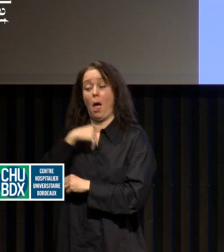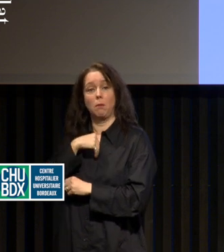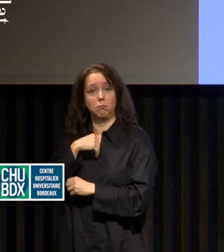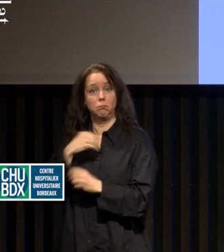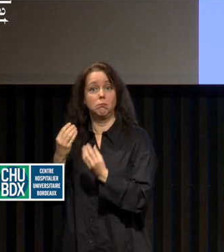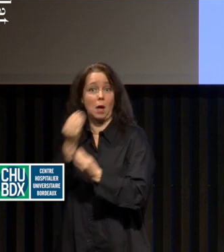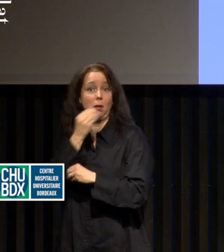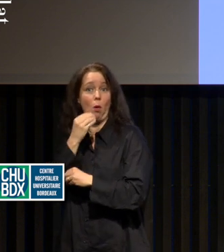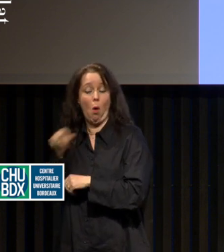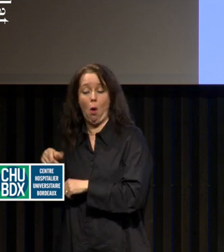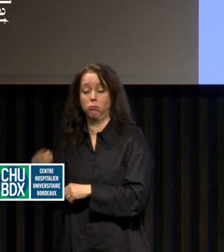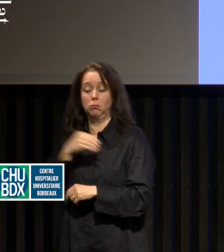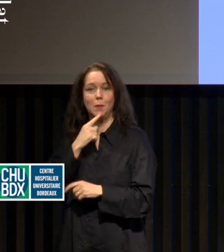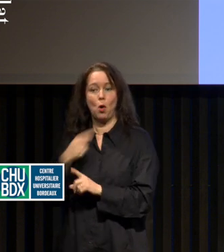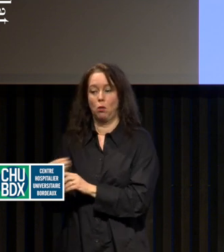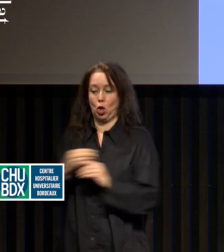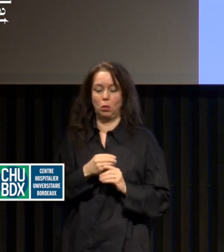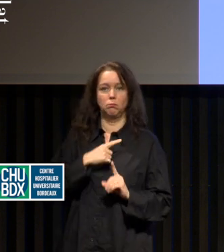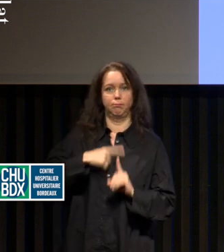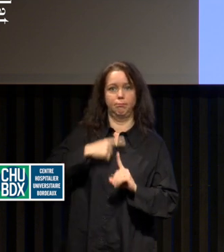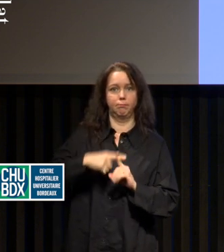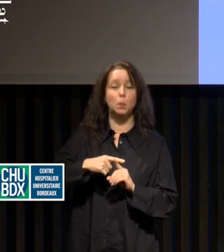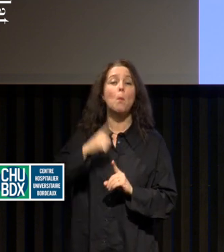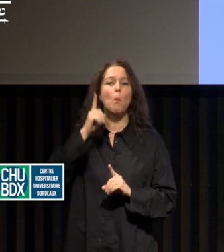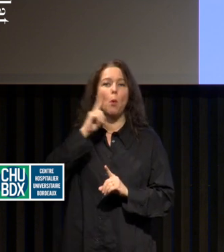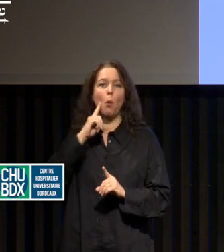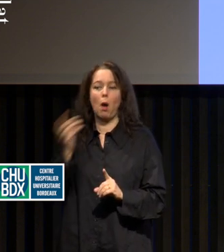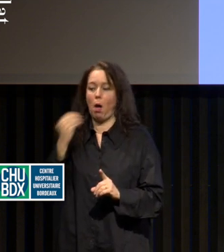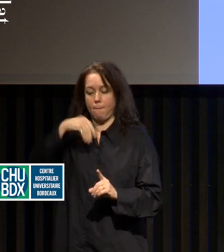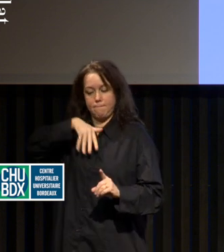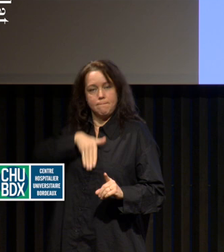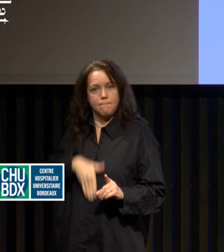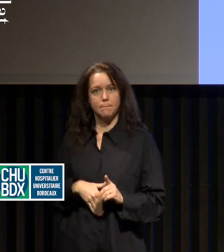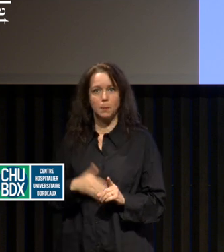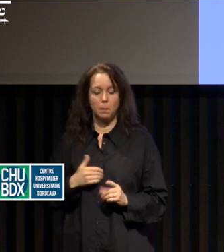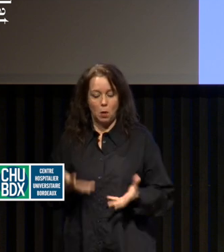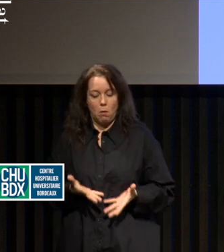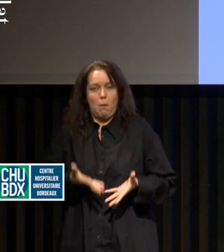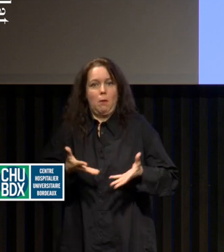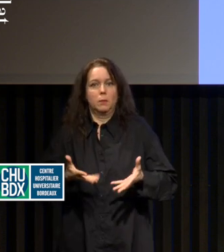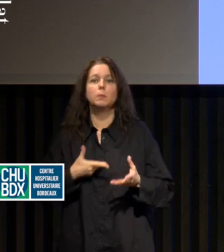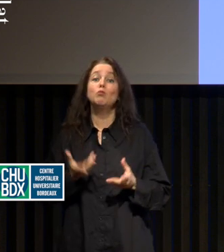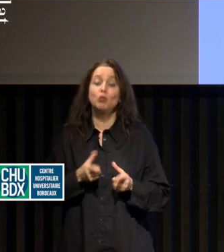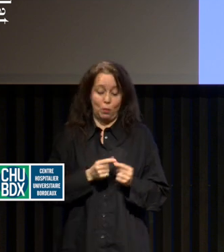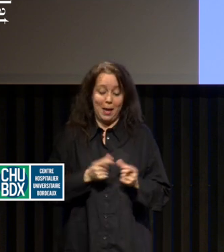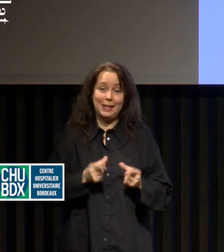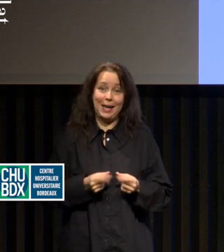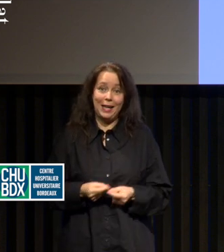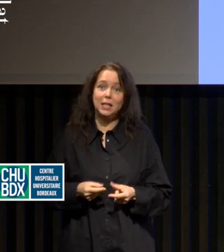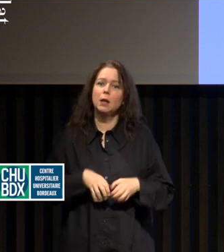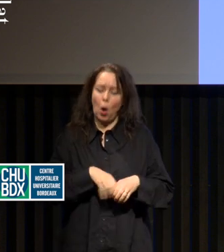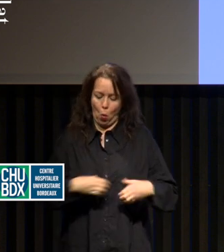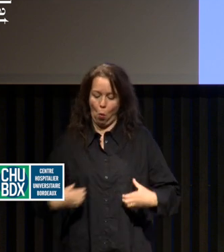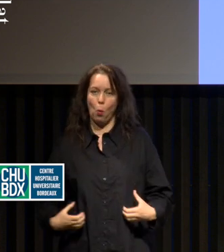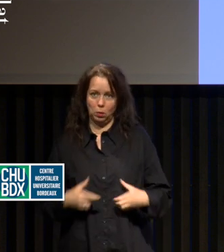qui va être bénéfique parce qu'ils vont stimuler certaines composantes de votre microbiote, en particulier des bactéries, en particulier au niveau du côlon,